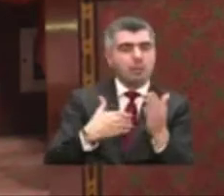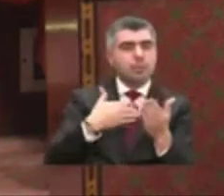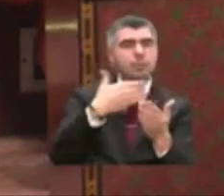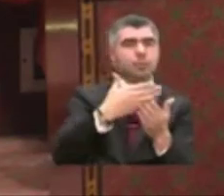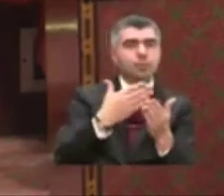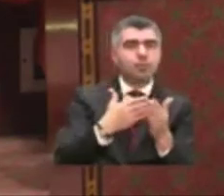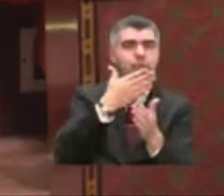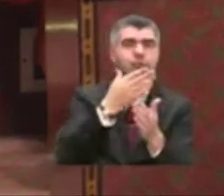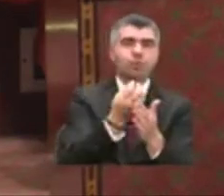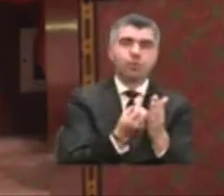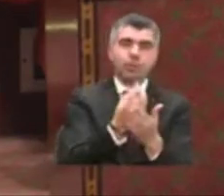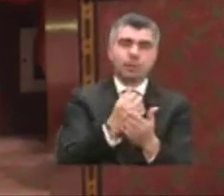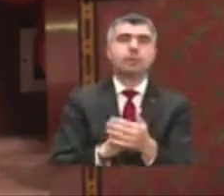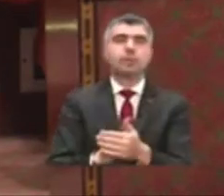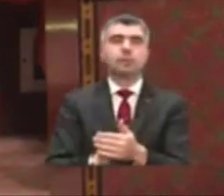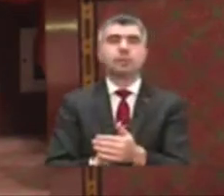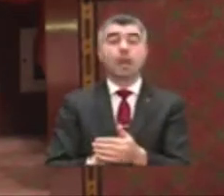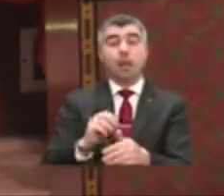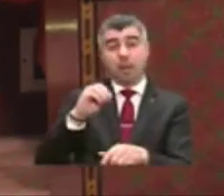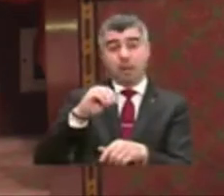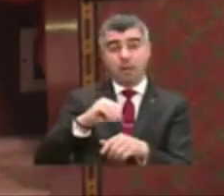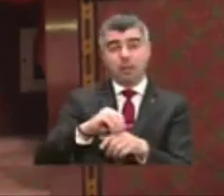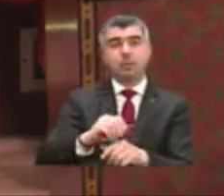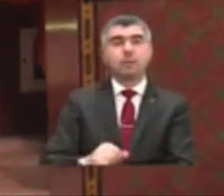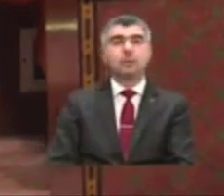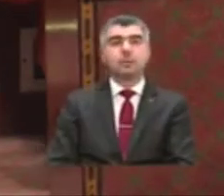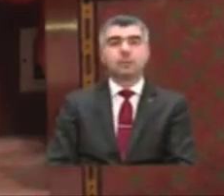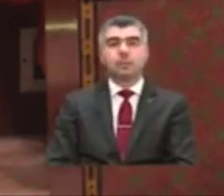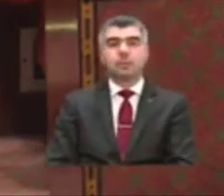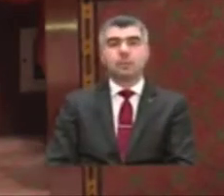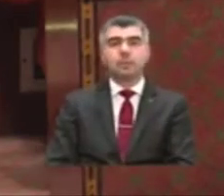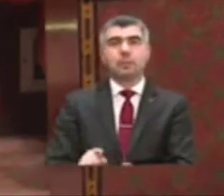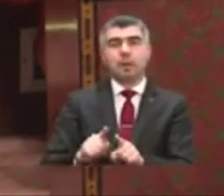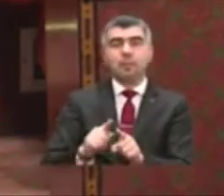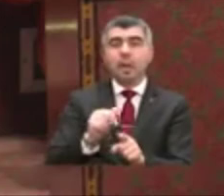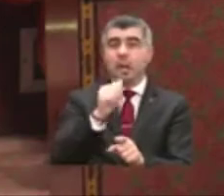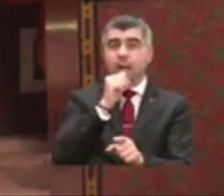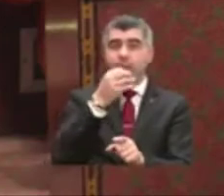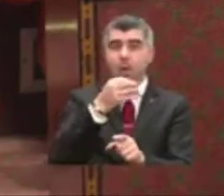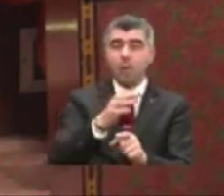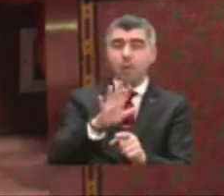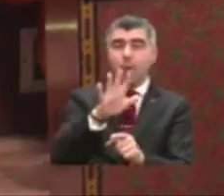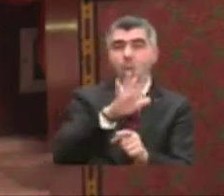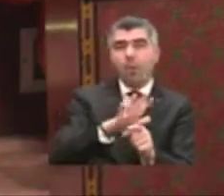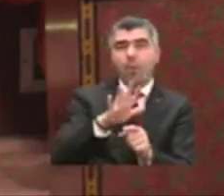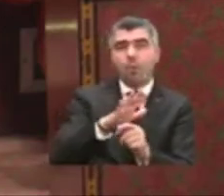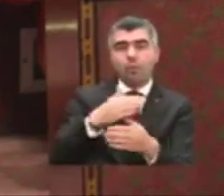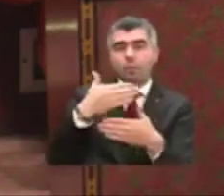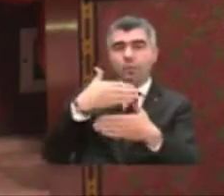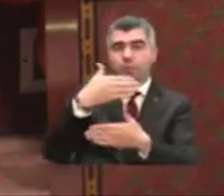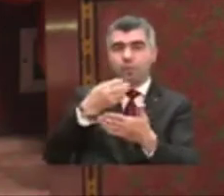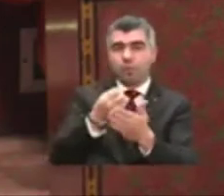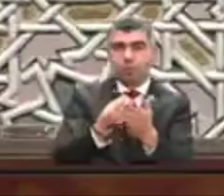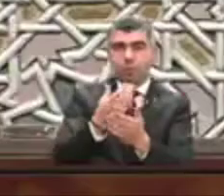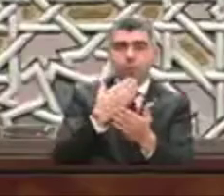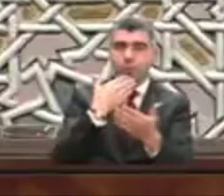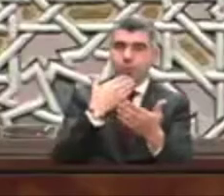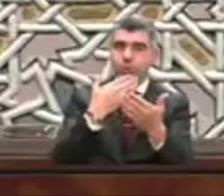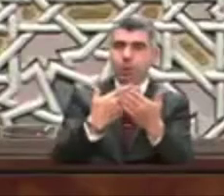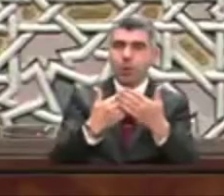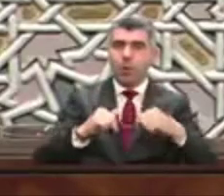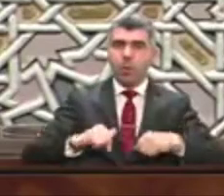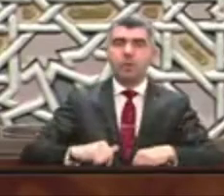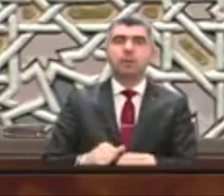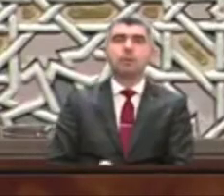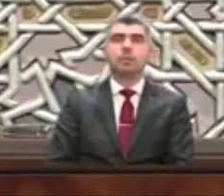وبالتالي اللي مهم وهو أنه السد ديال الأولوز اللي غيتم. شكرا السيد الوزير.